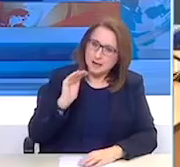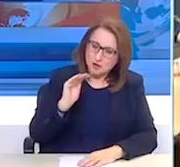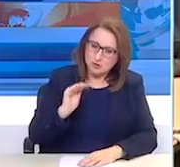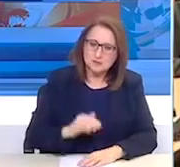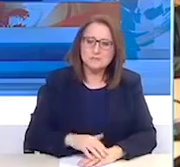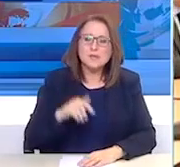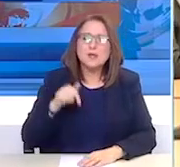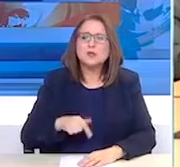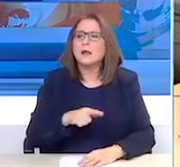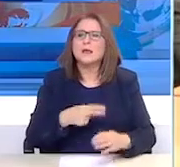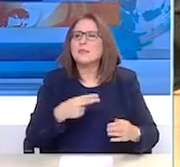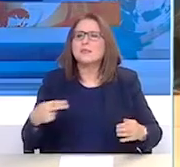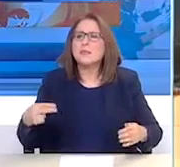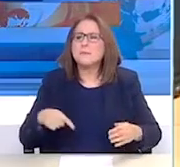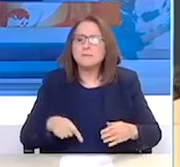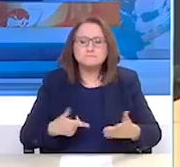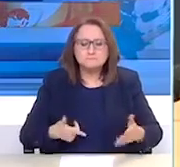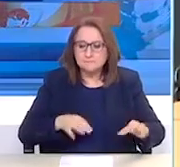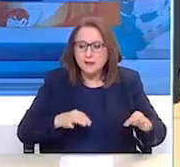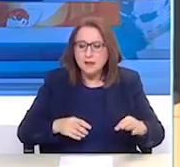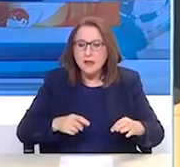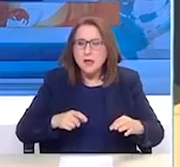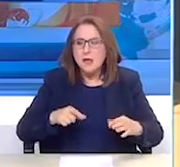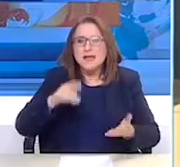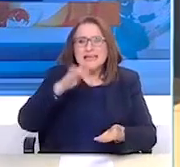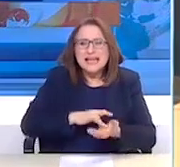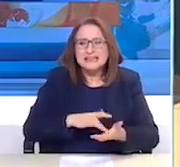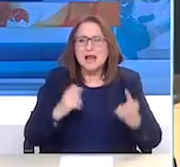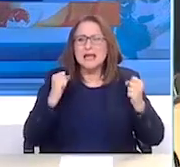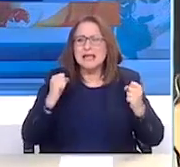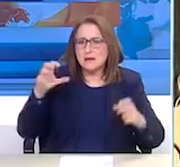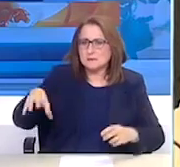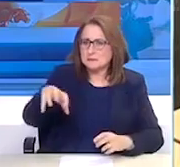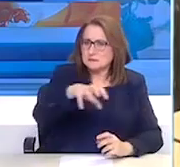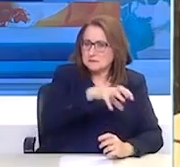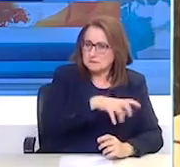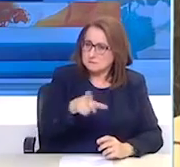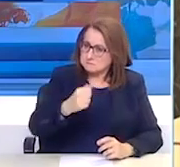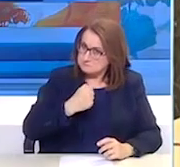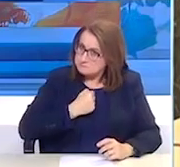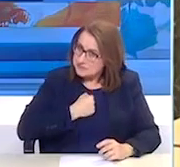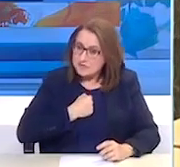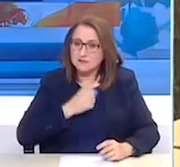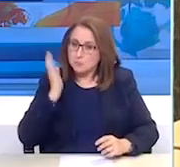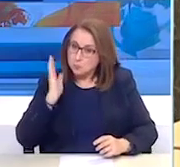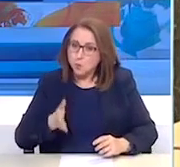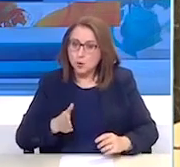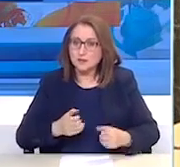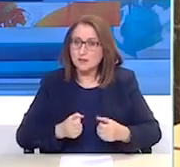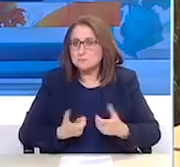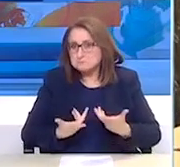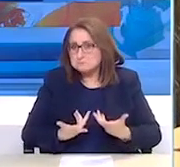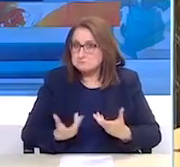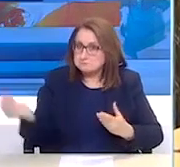υγείας μιλά για την ενδυνάμωση του ρόλου της. Πιστεύετε ότι είναι εφικτό να ενδυναμωθεί η πρωτοβάθμια φροντίδα υγείας χωρίς